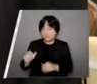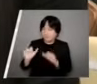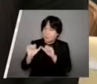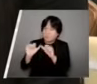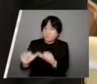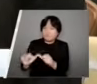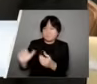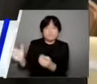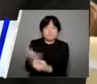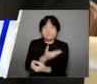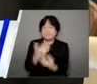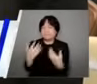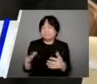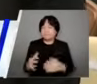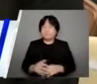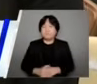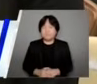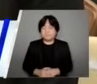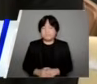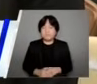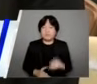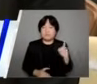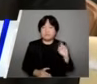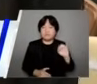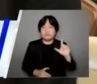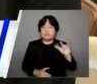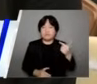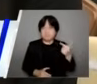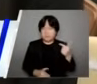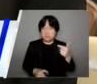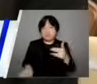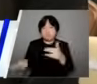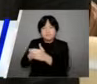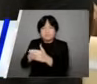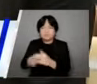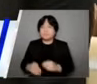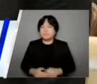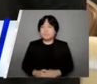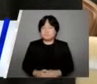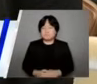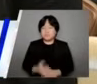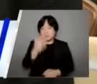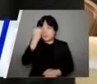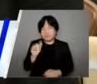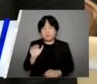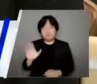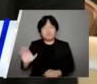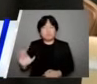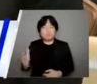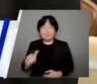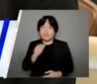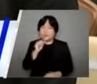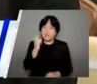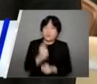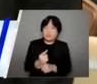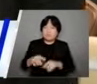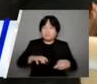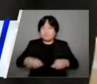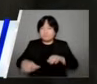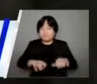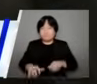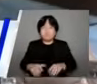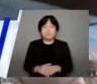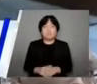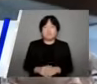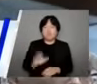ng Department of Interior and Local Government para sa grave misconduct, conduct prejudicial to the best interest of the